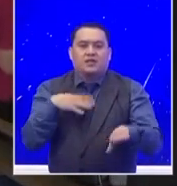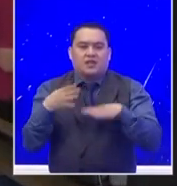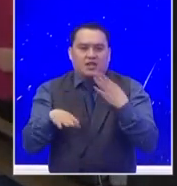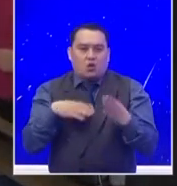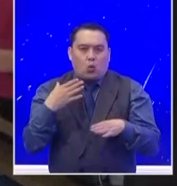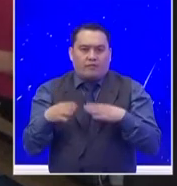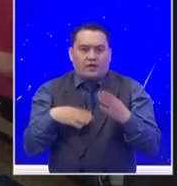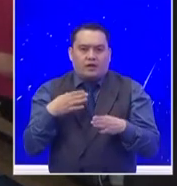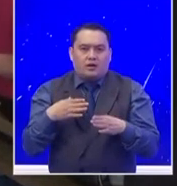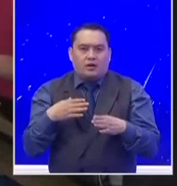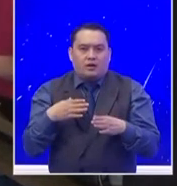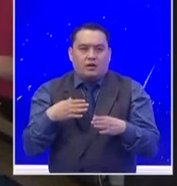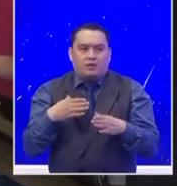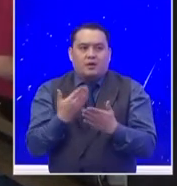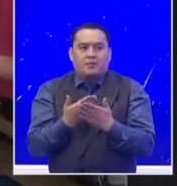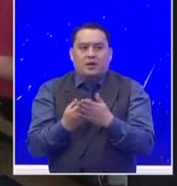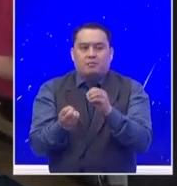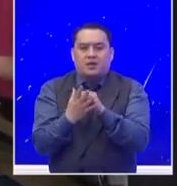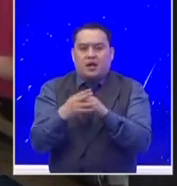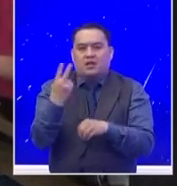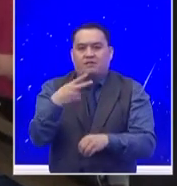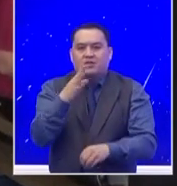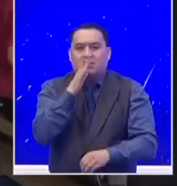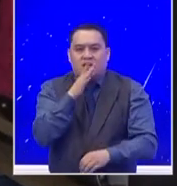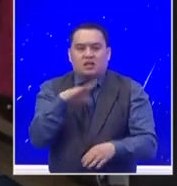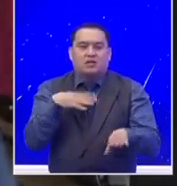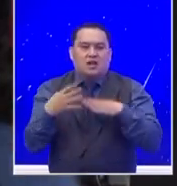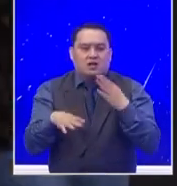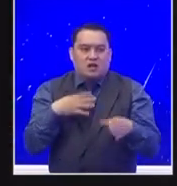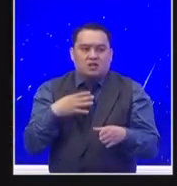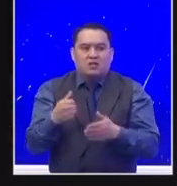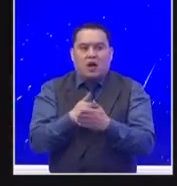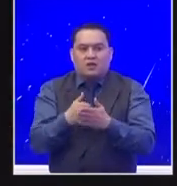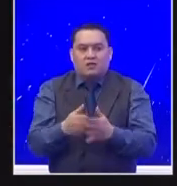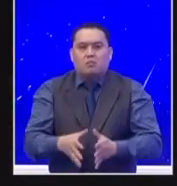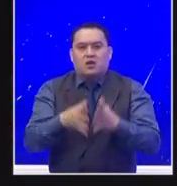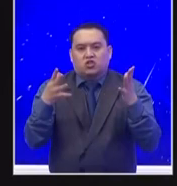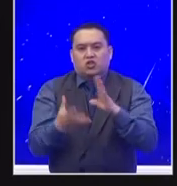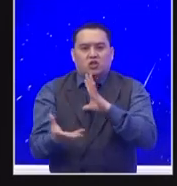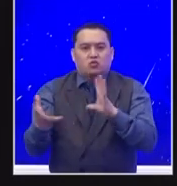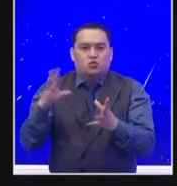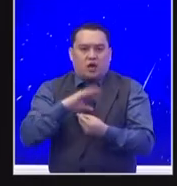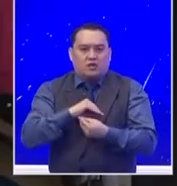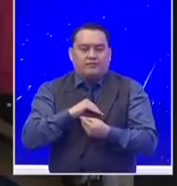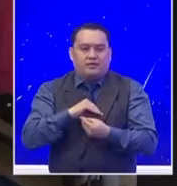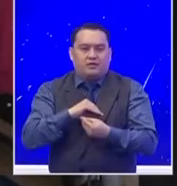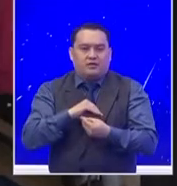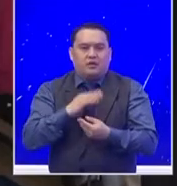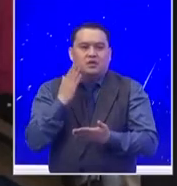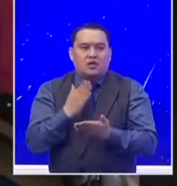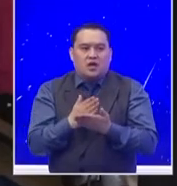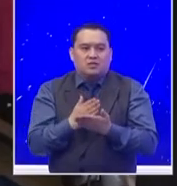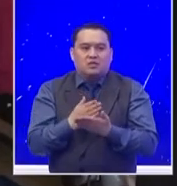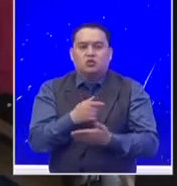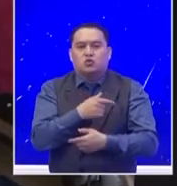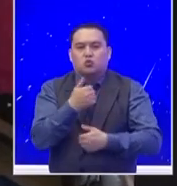процесса, где-то примерно 15-20 лет он тренировался, он добился больших результатов. Также в то время были всесоюзные